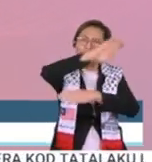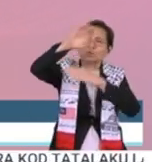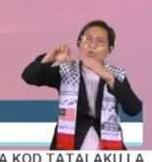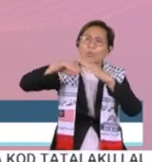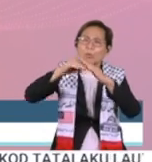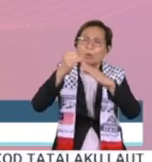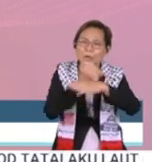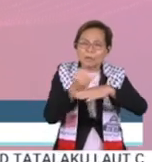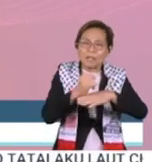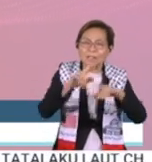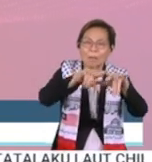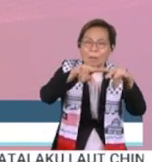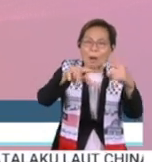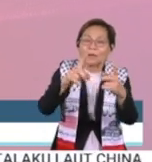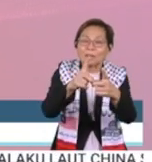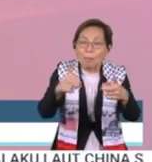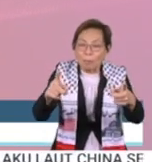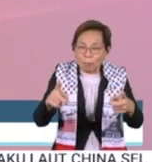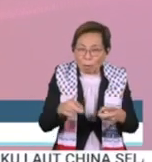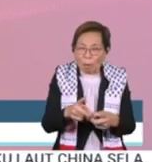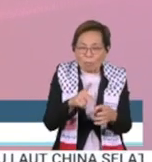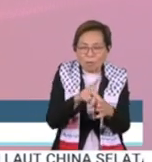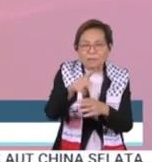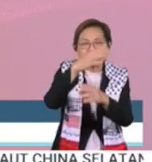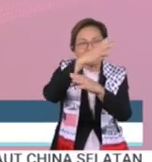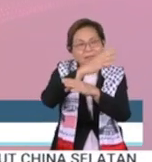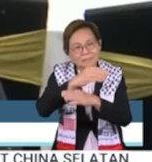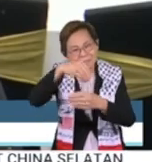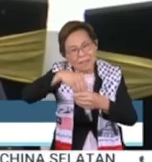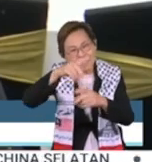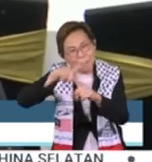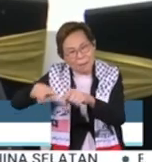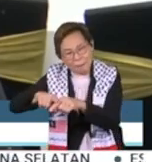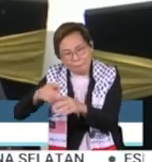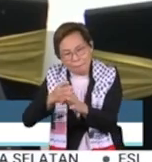menawarkan diploma profesional dalam pelbagai bidang.